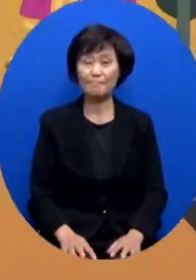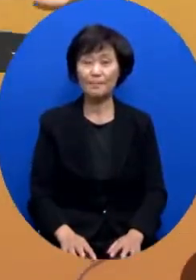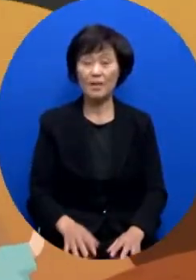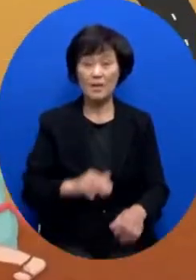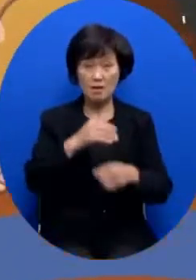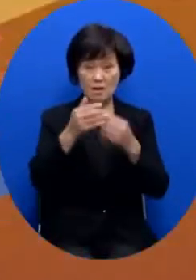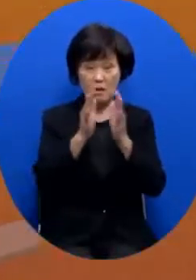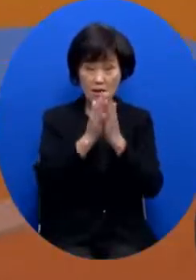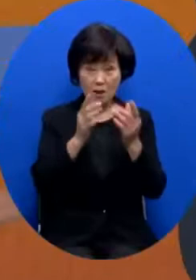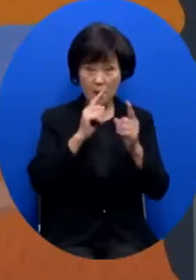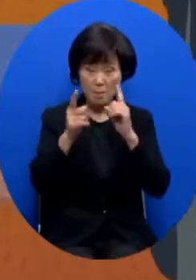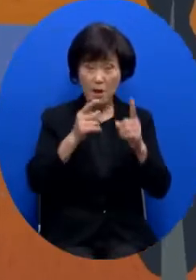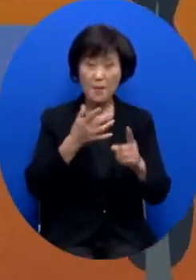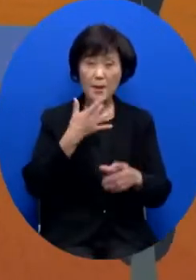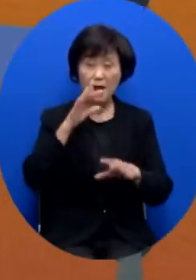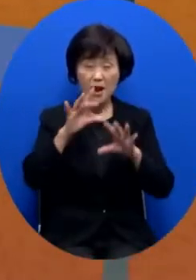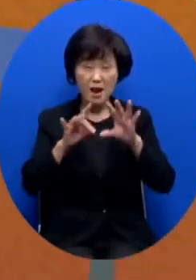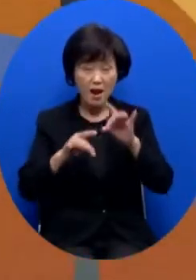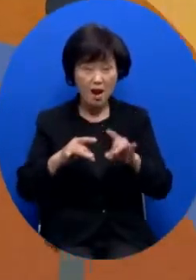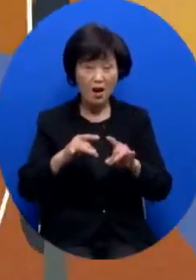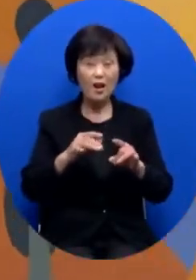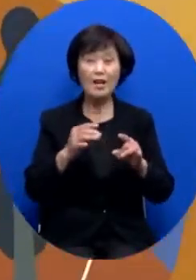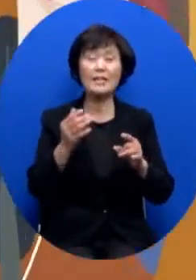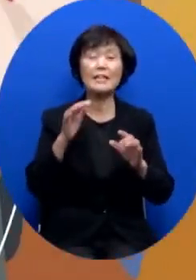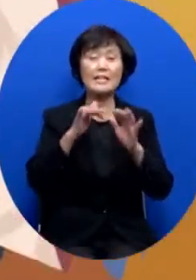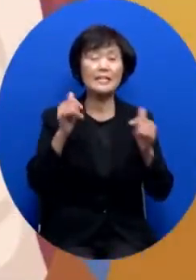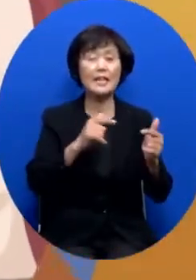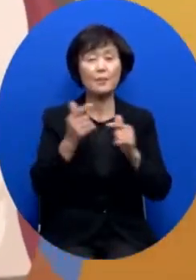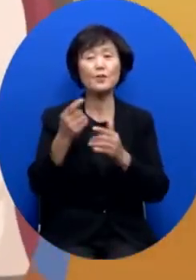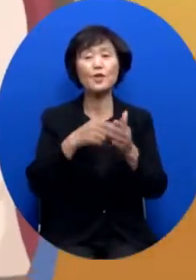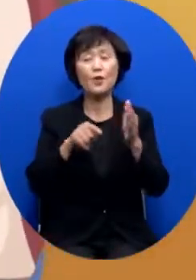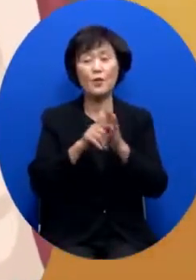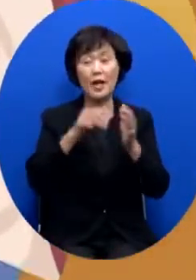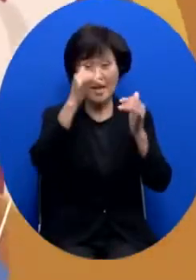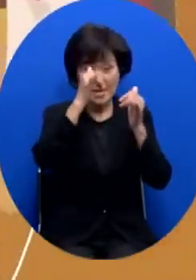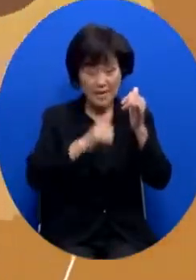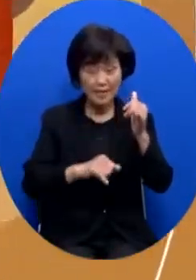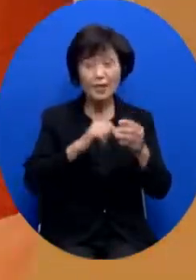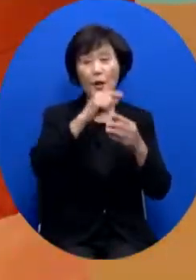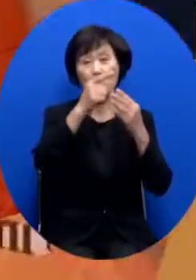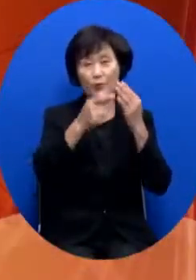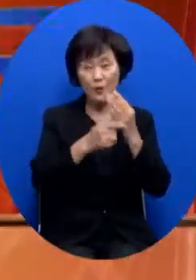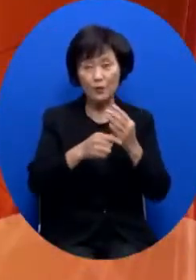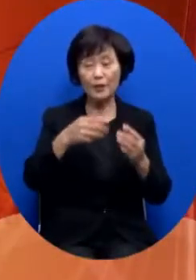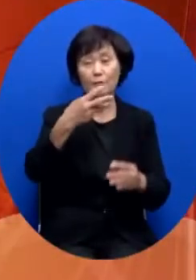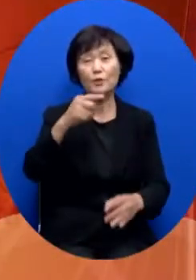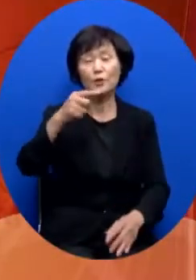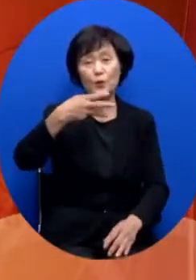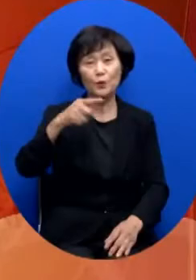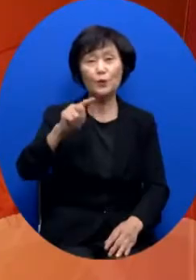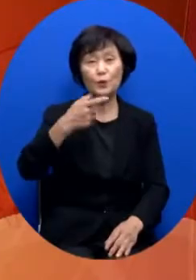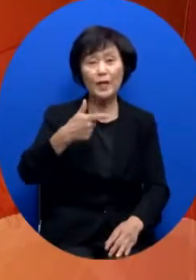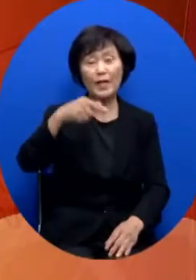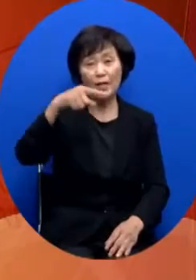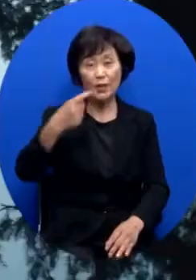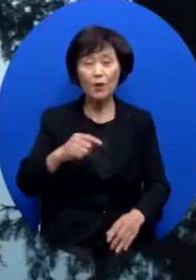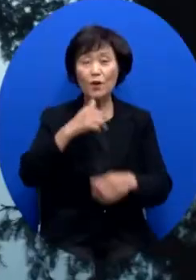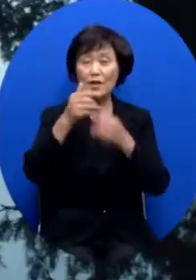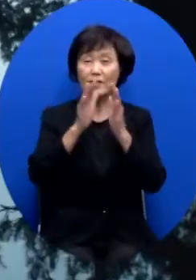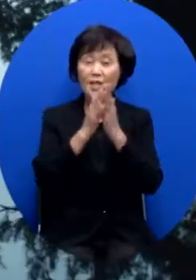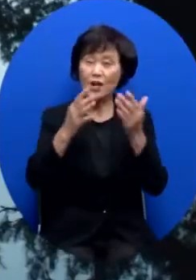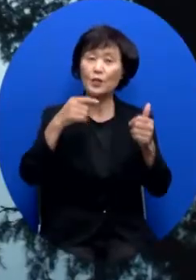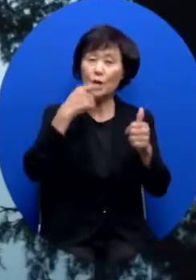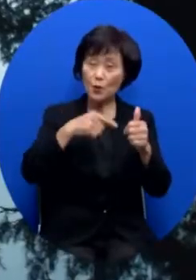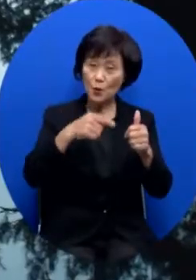성경 말씀에 갈증을 느끼는 현대인을 위한 단비 같은 역사 프로그램 CTS 두란노 성경교실 인바이블입니다.